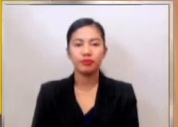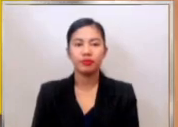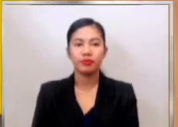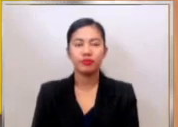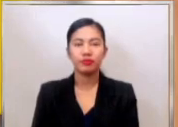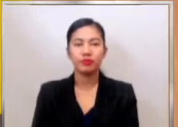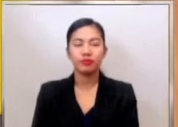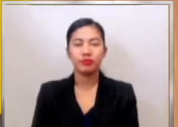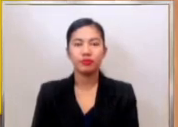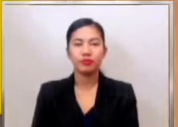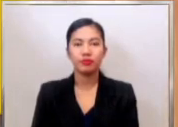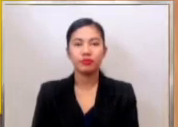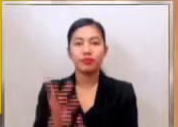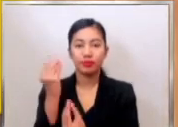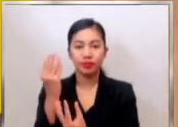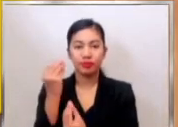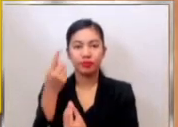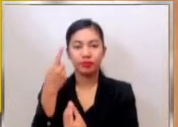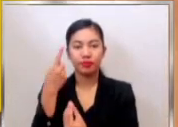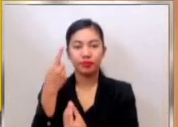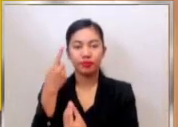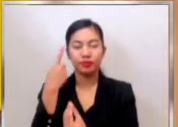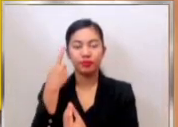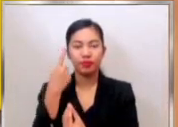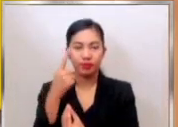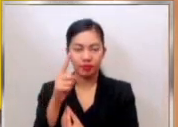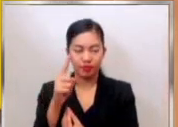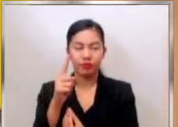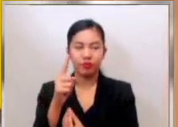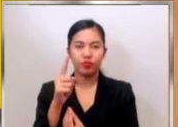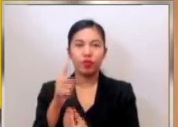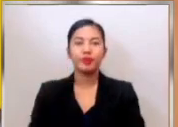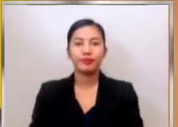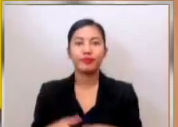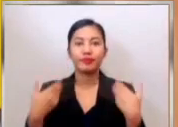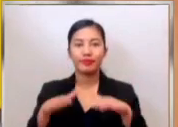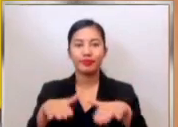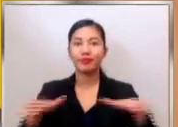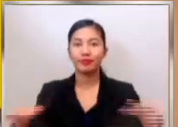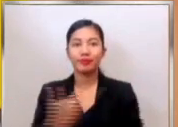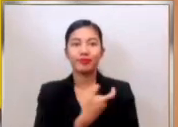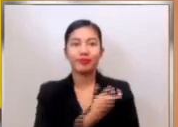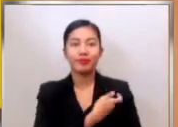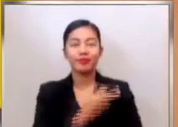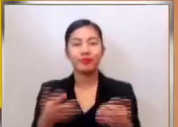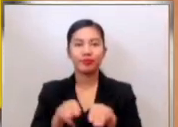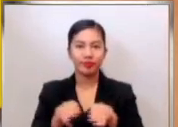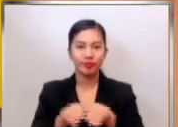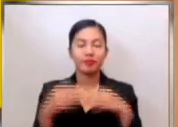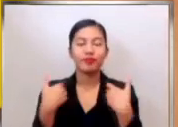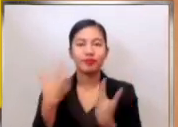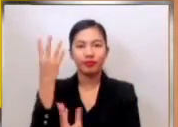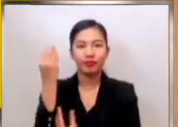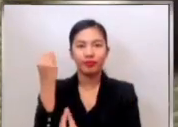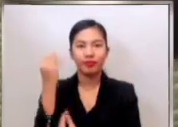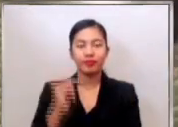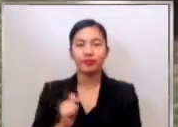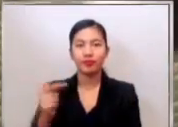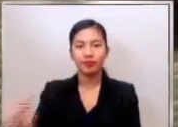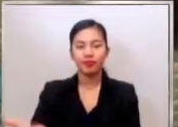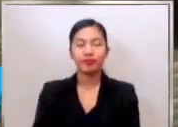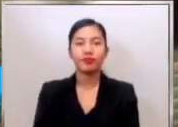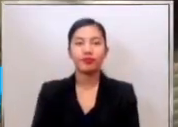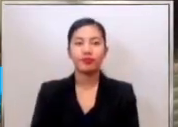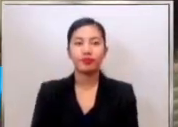Update na po tayo sa pediatric COVID vaccination sa Marikina at may ulat on the spot si Lay Alves. Lay?